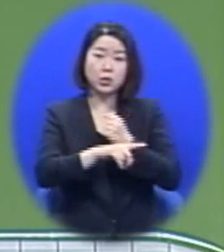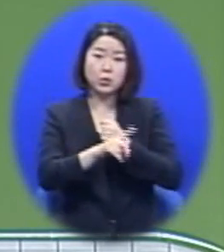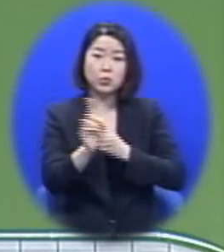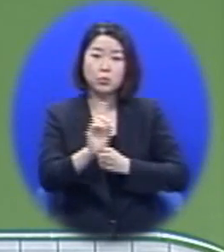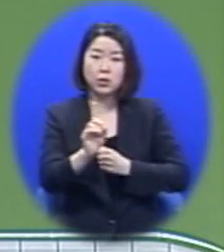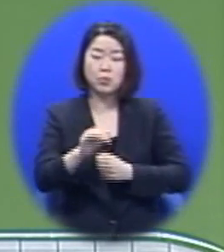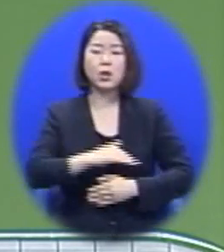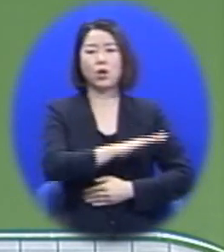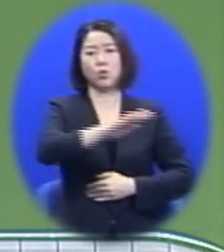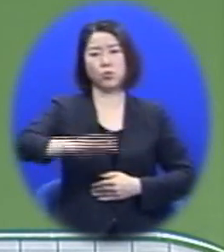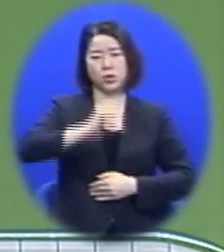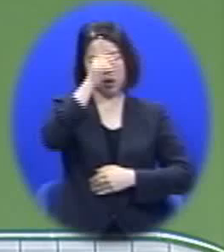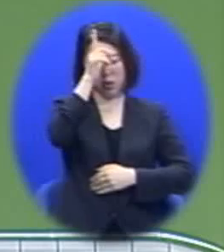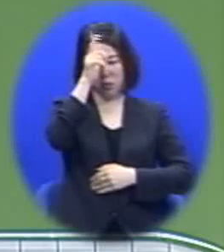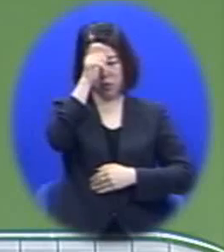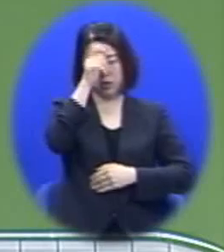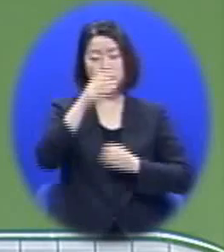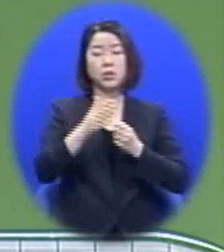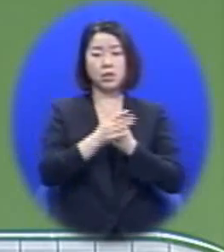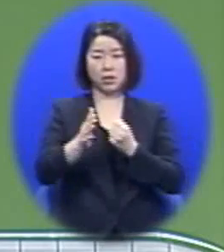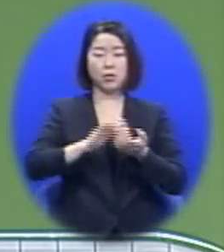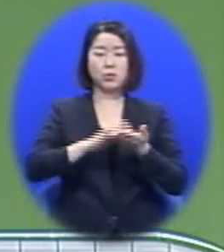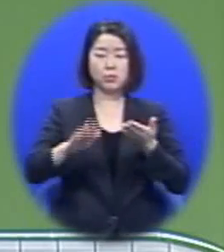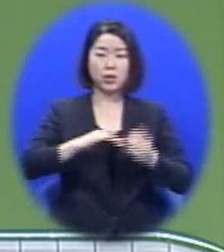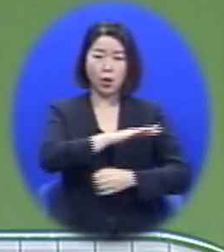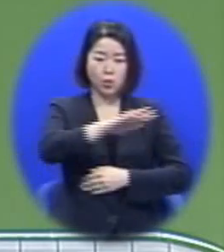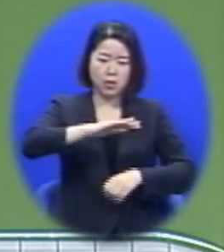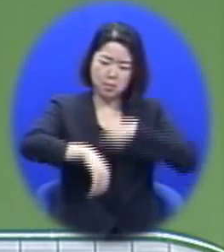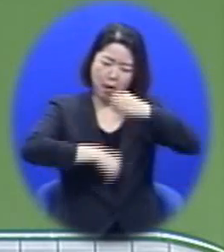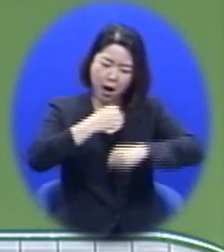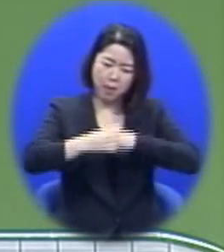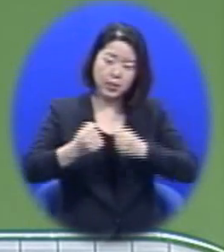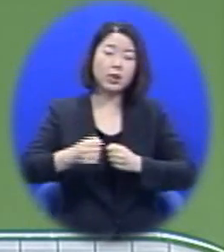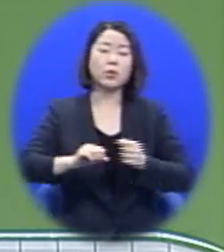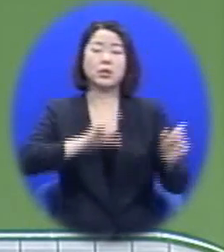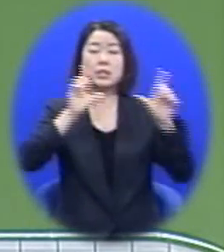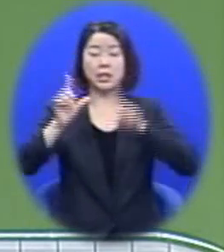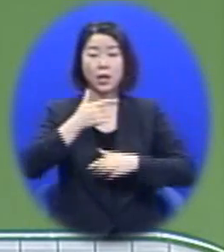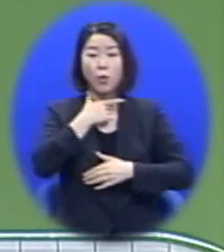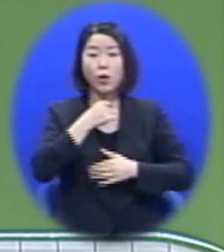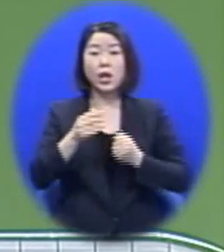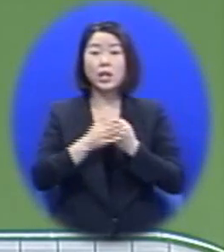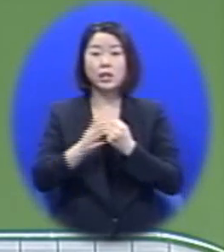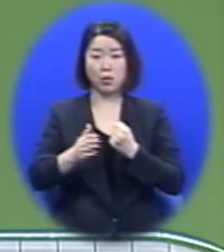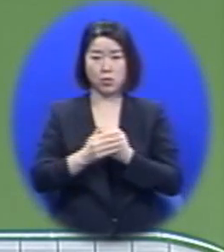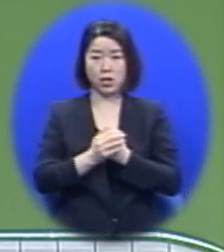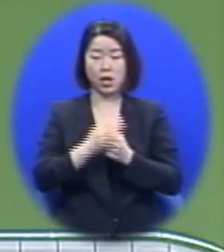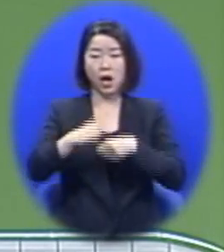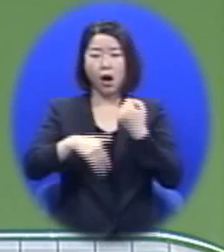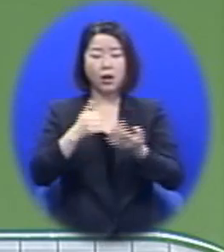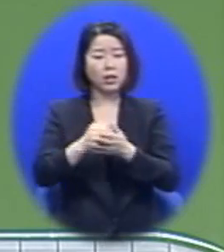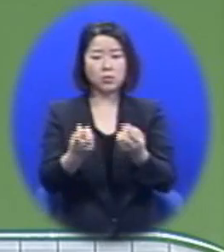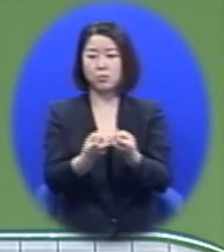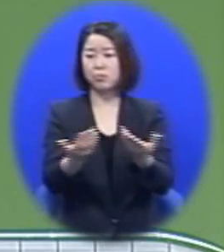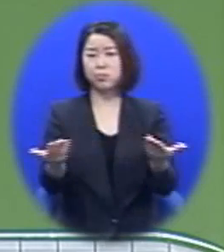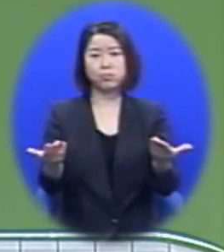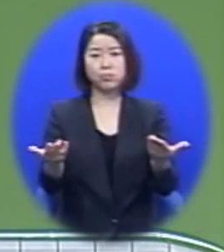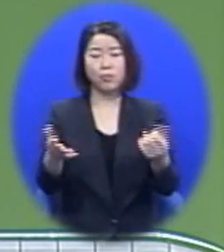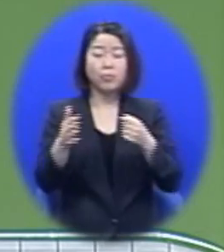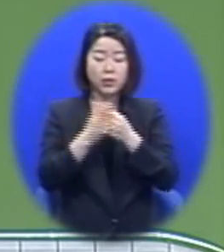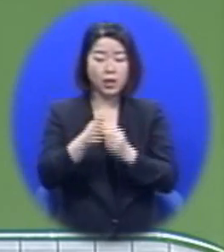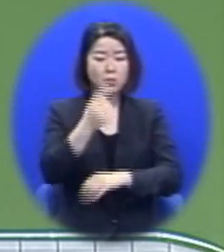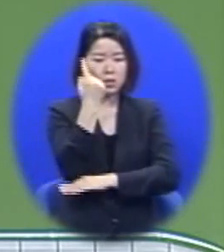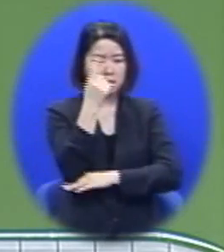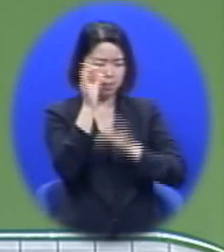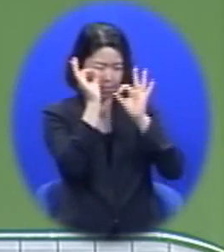부리기 때문입니다. 우리 마음대로 살려고 하고 있기 때문입니다. 그래서 하나님이 어떻게 하실 수가 없어서 그냥 지켜만